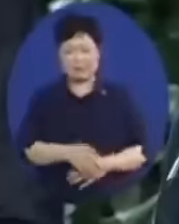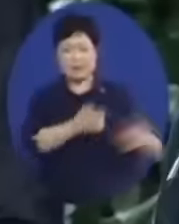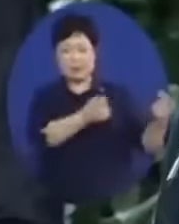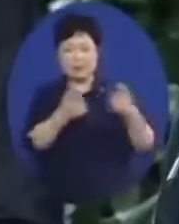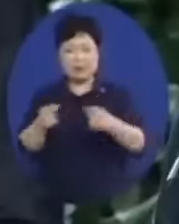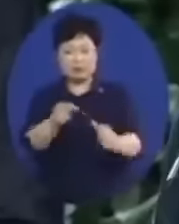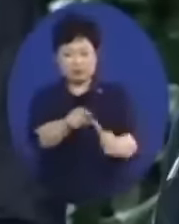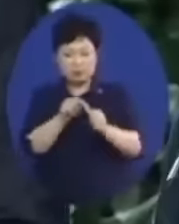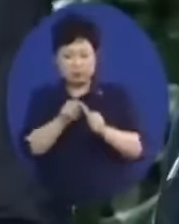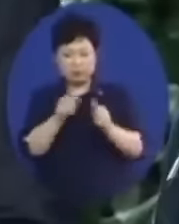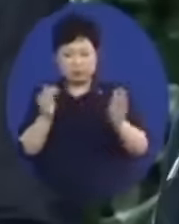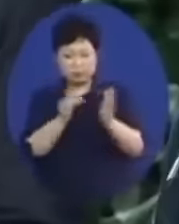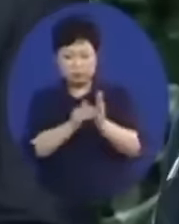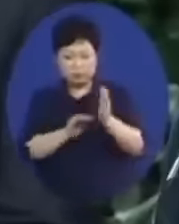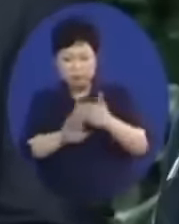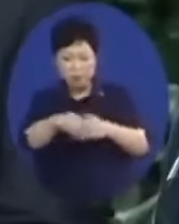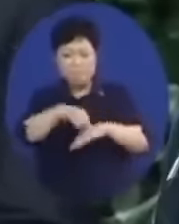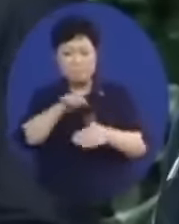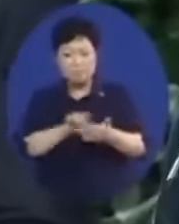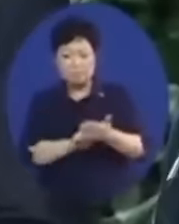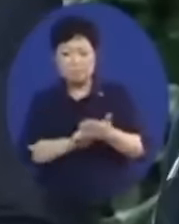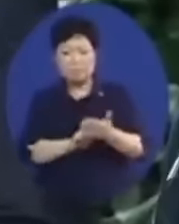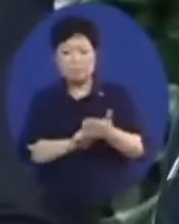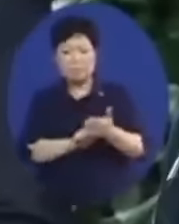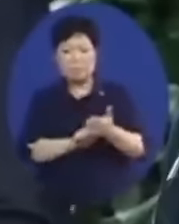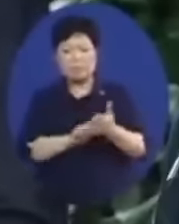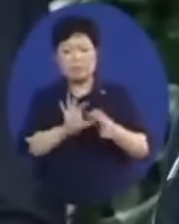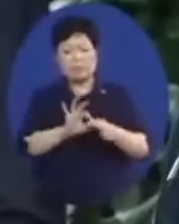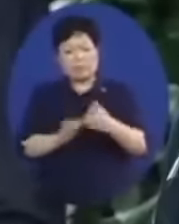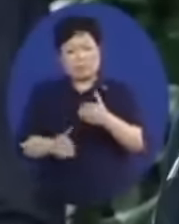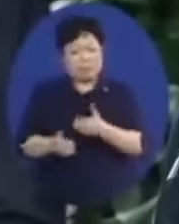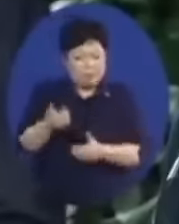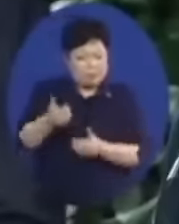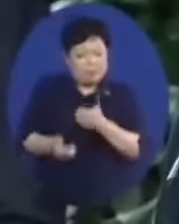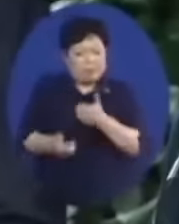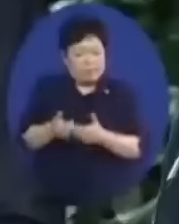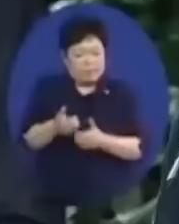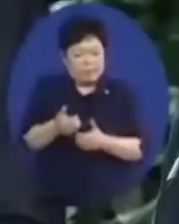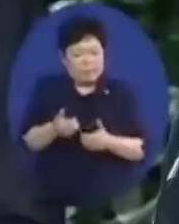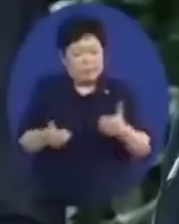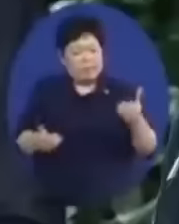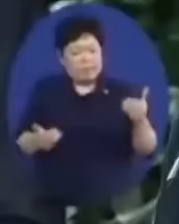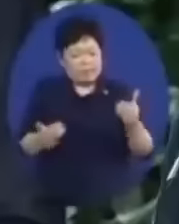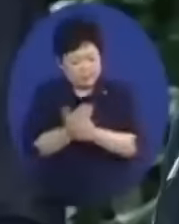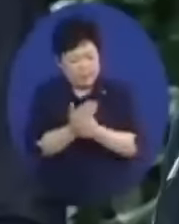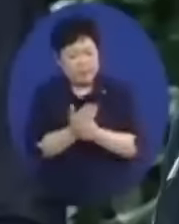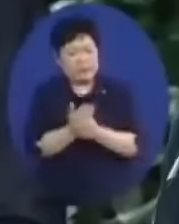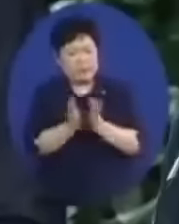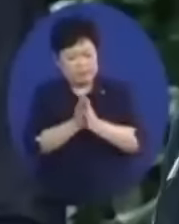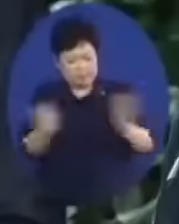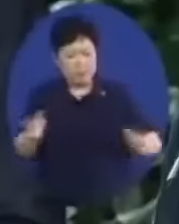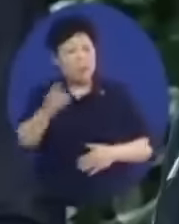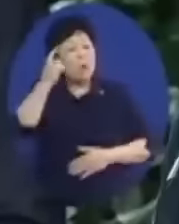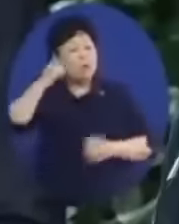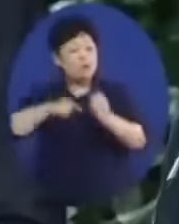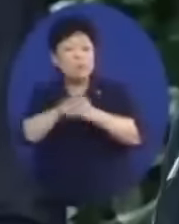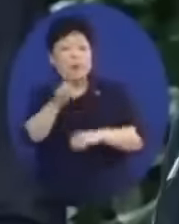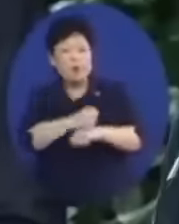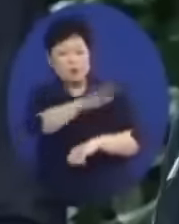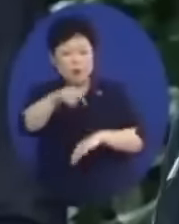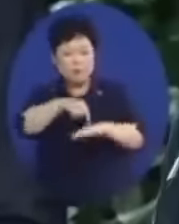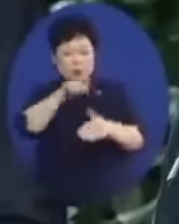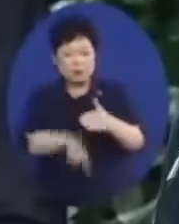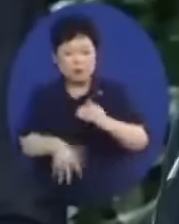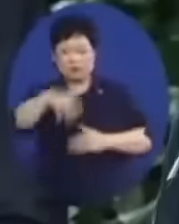이렇게 해서 구원을 받고 나면 마음에 갈등이 시작하는 것입니다. 왜냐하면 우리의